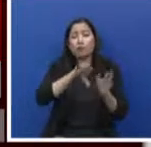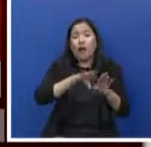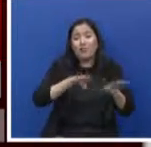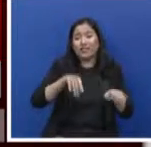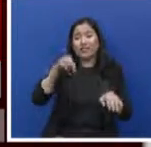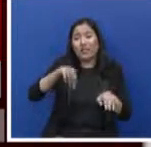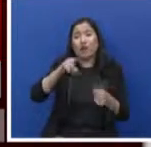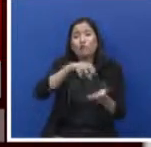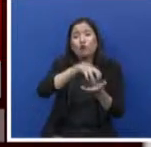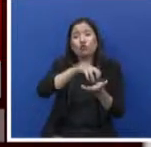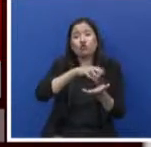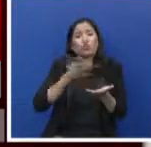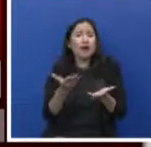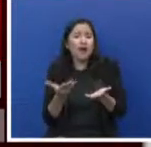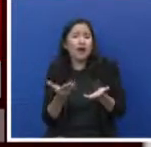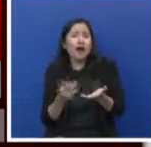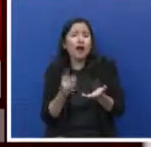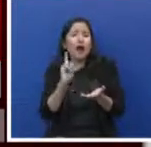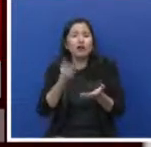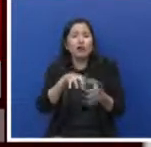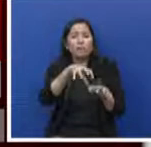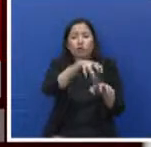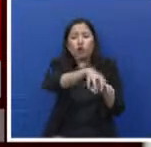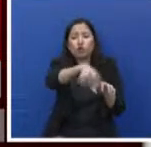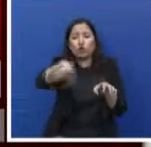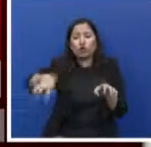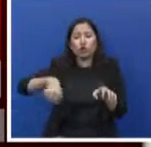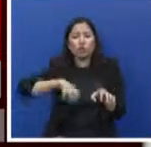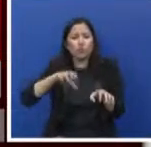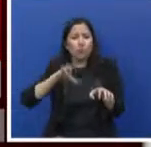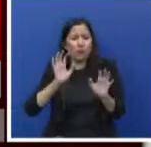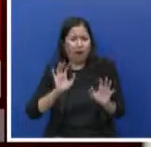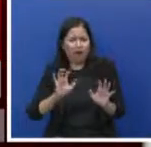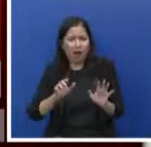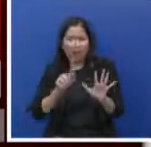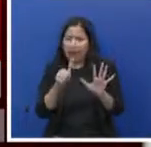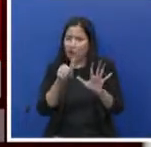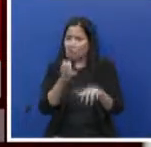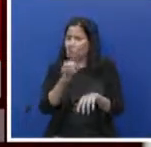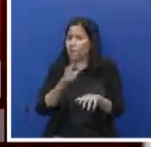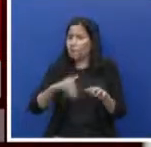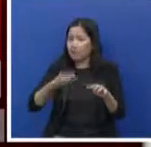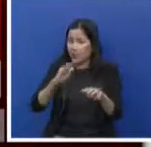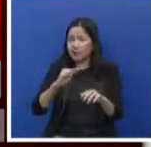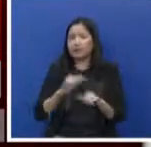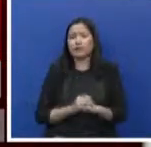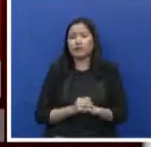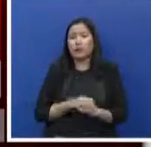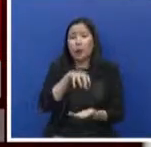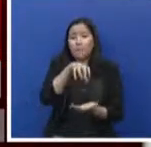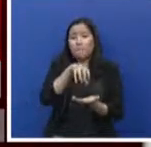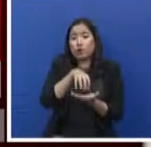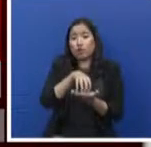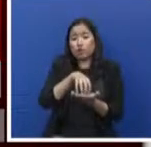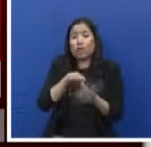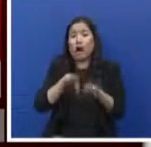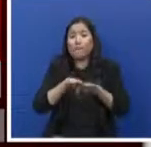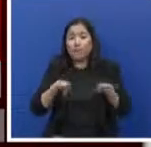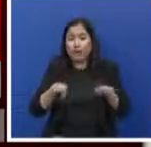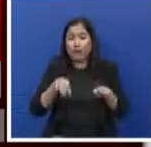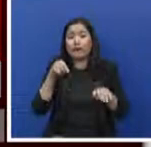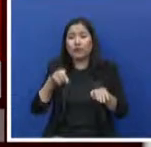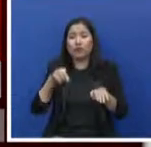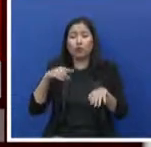ini jumlahnya itu sudah ada di, jumlahnya sudah cukup banyak, sudah di atas 60. Dan posko aman ini, mitra driver itu